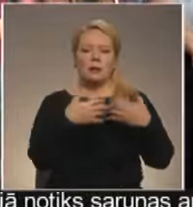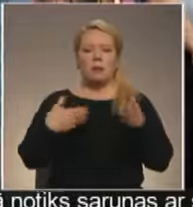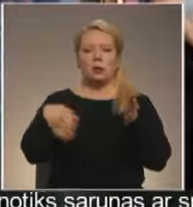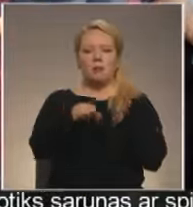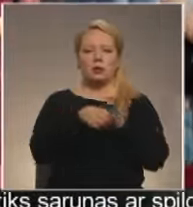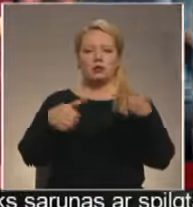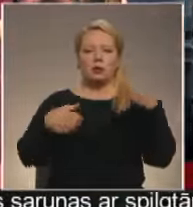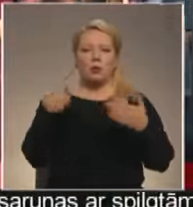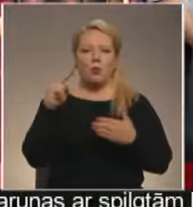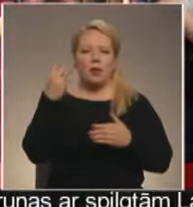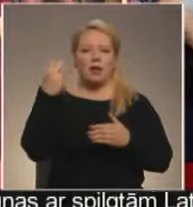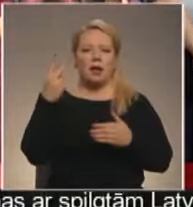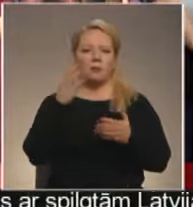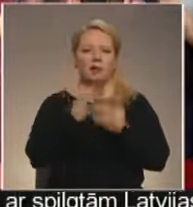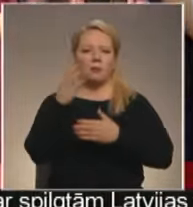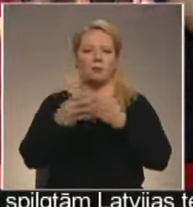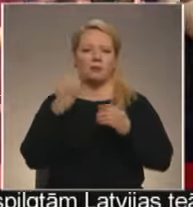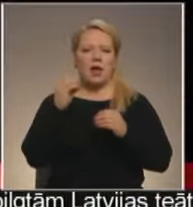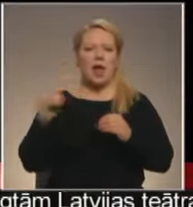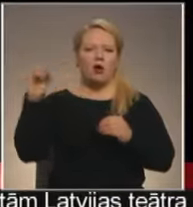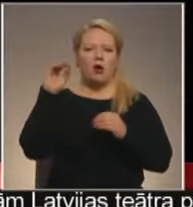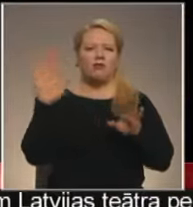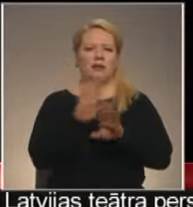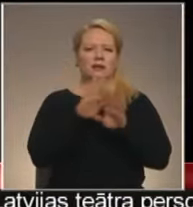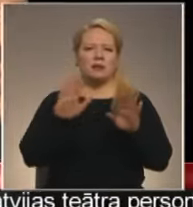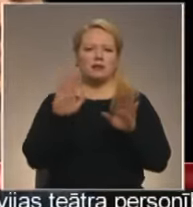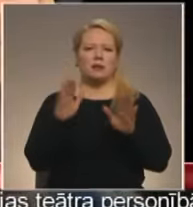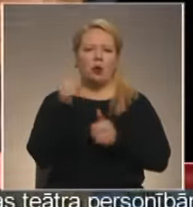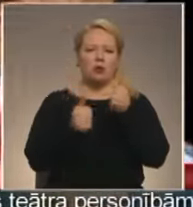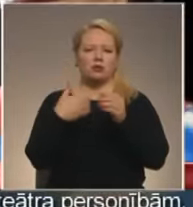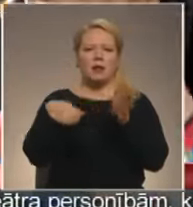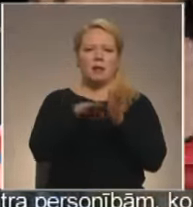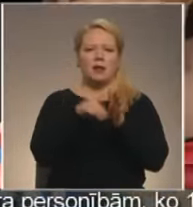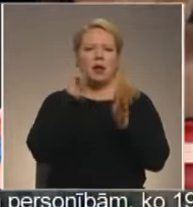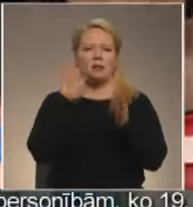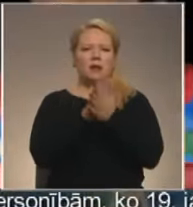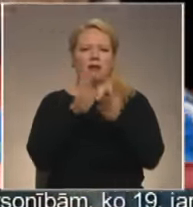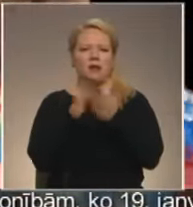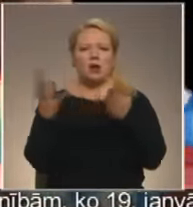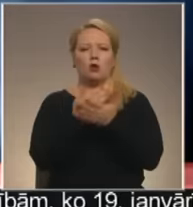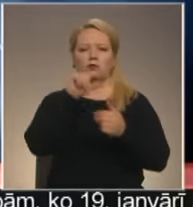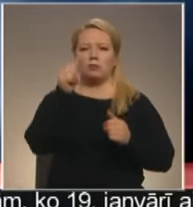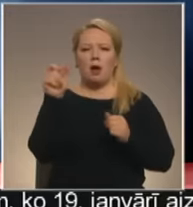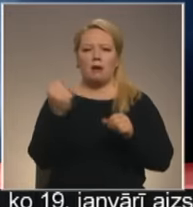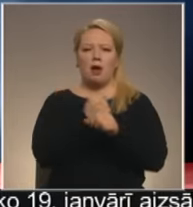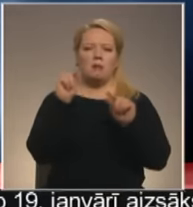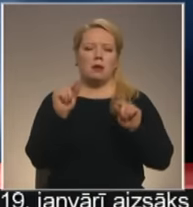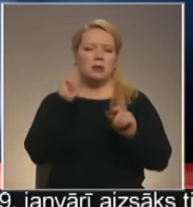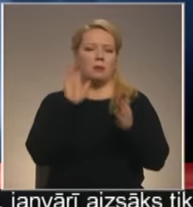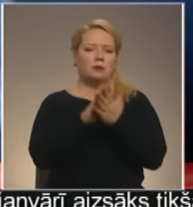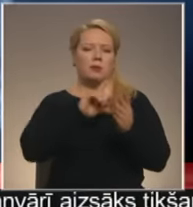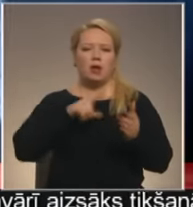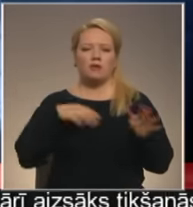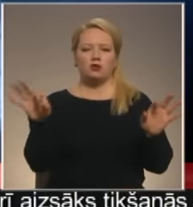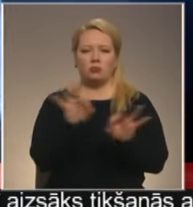piedalīšanos 62. Starptautiskajā Eirovīzijas dziesmu konkursā piedalīsies gan atpazīstamību ieguvuši mākslinieki, gan mazāk pazīstami